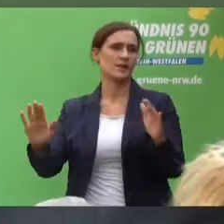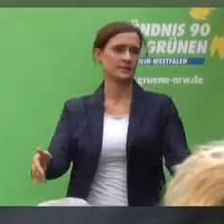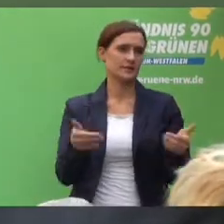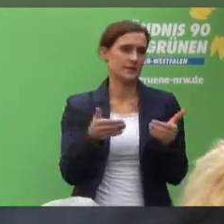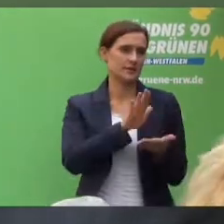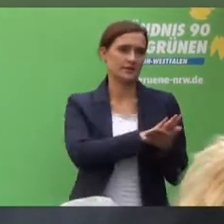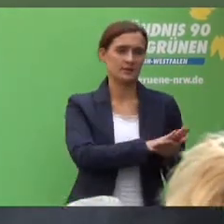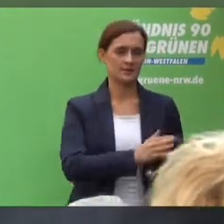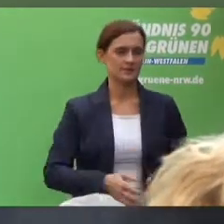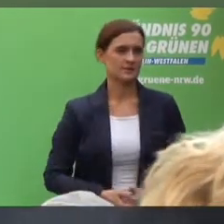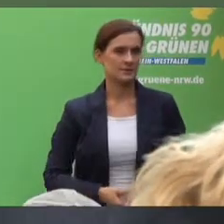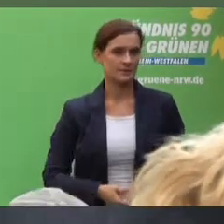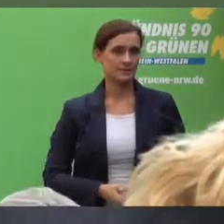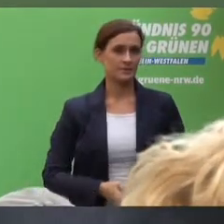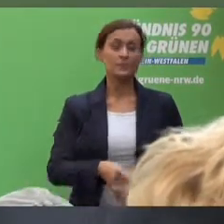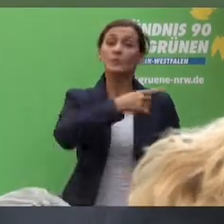Und wir wollen